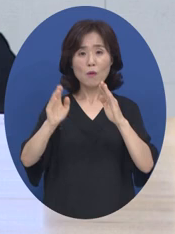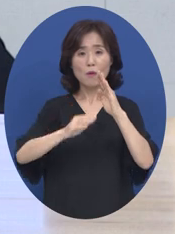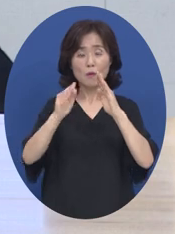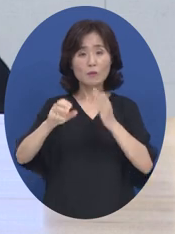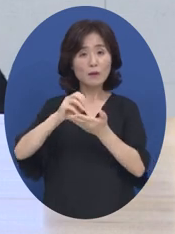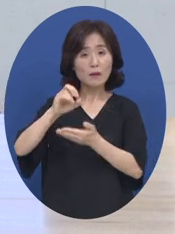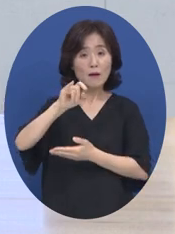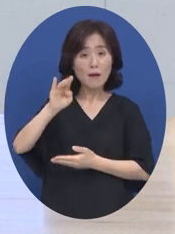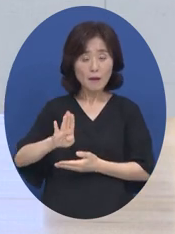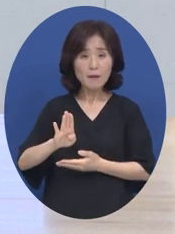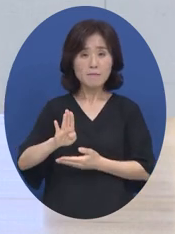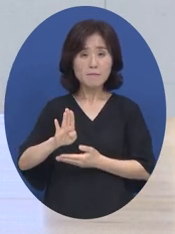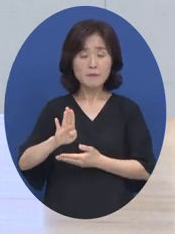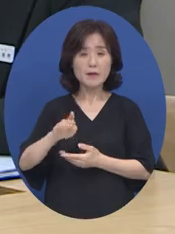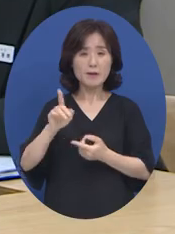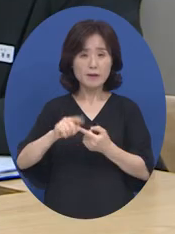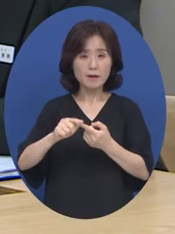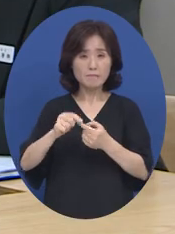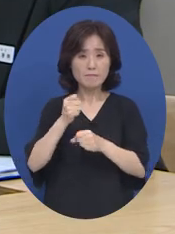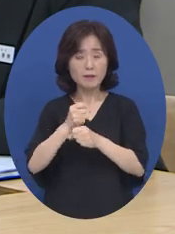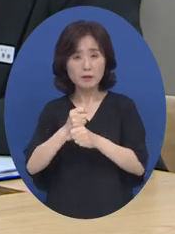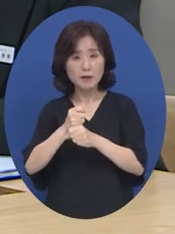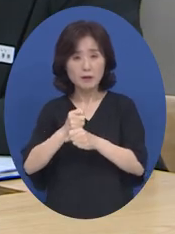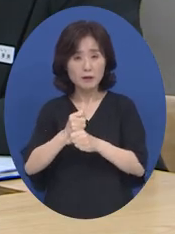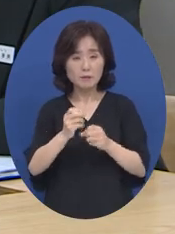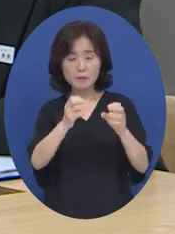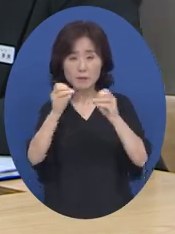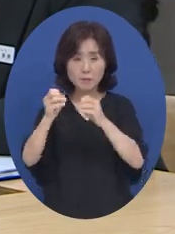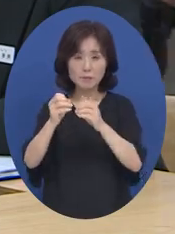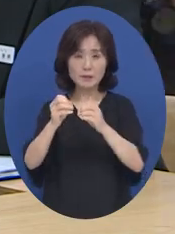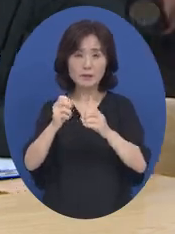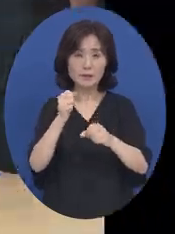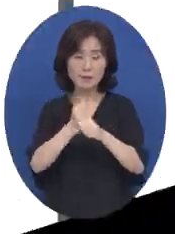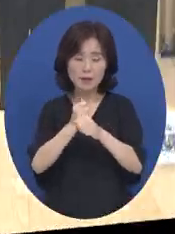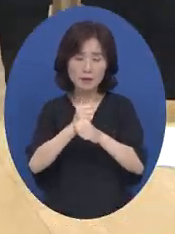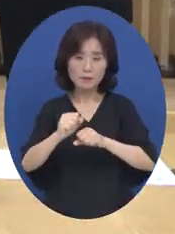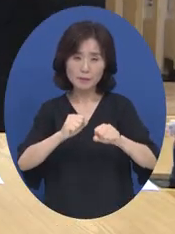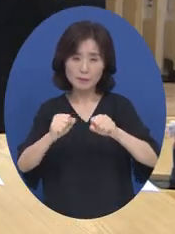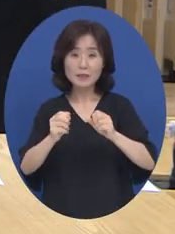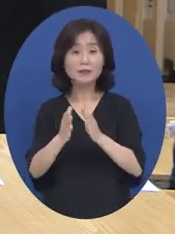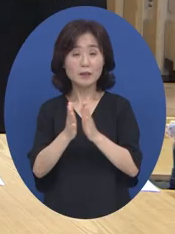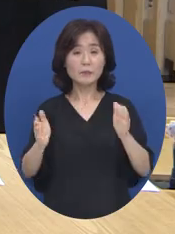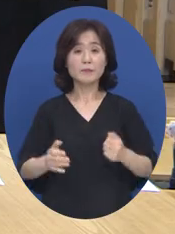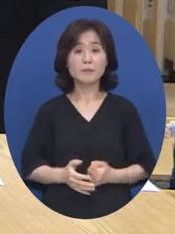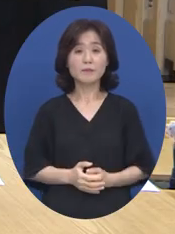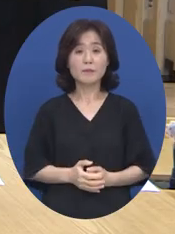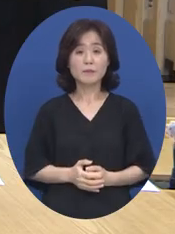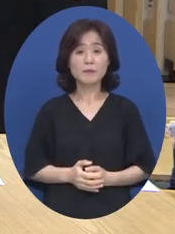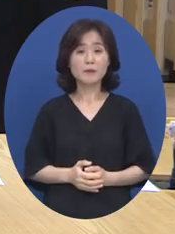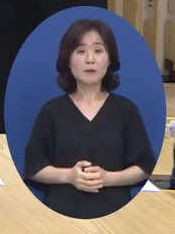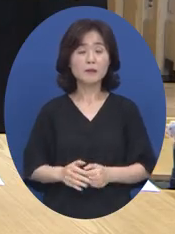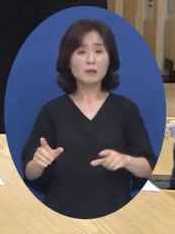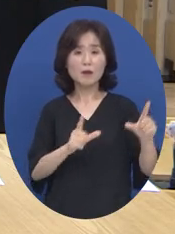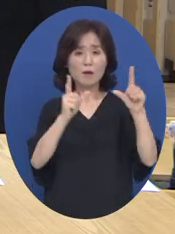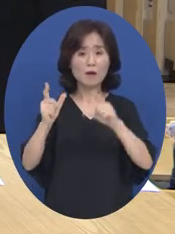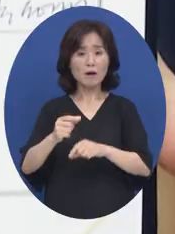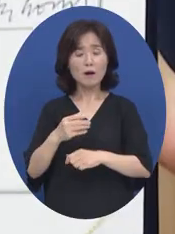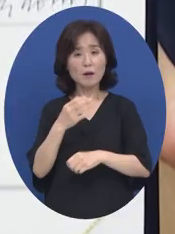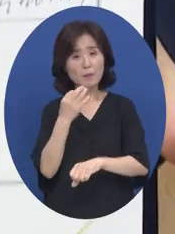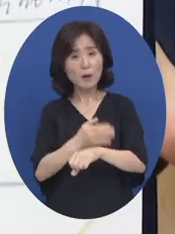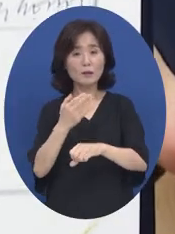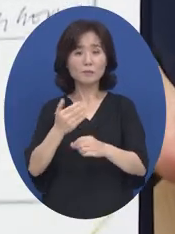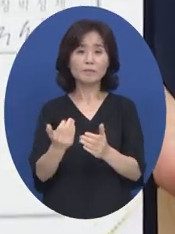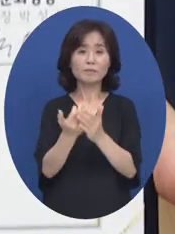대한 화두를 던지고는 속도감 있게 개발에 들어갔습니다. 도민들의 생활 편의를